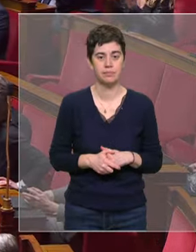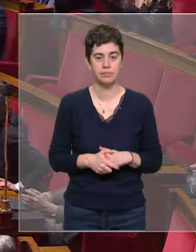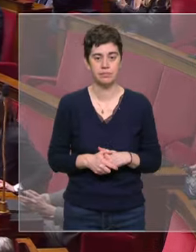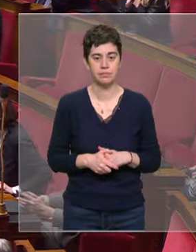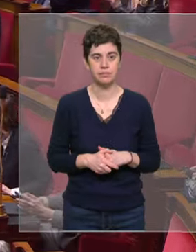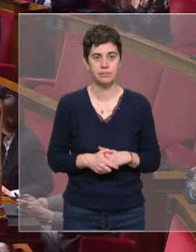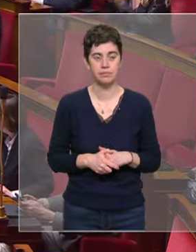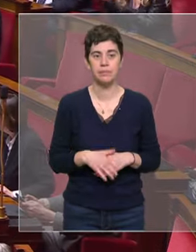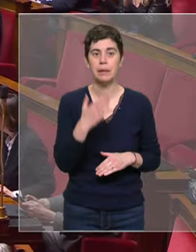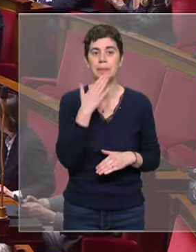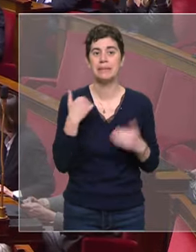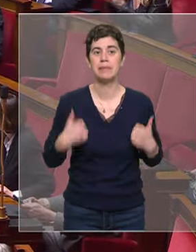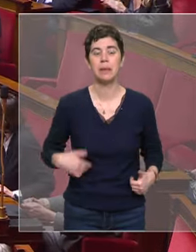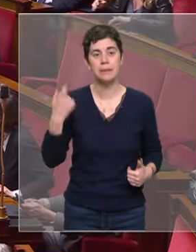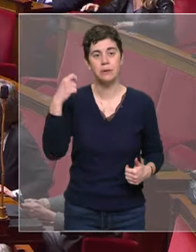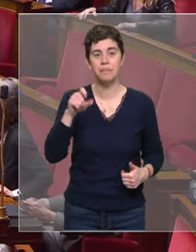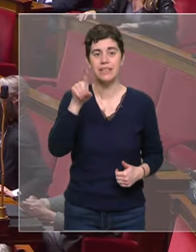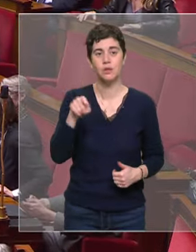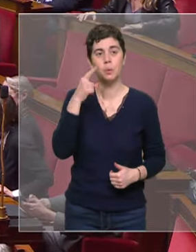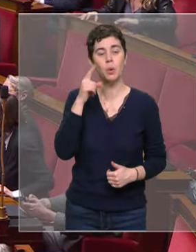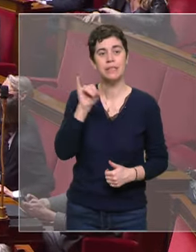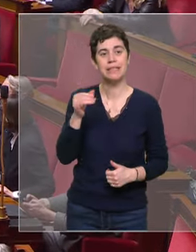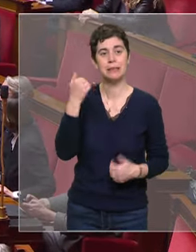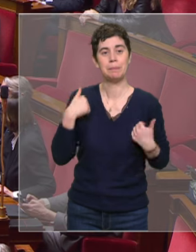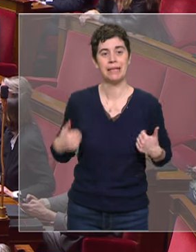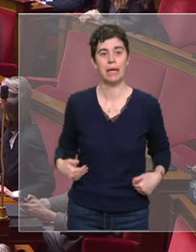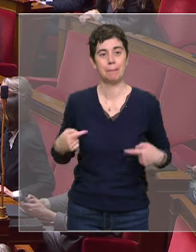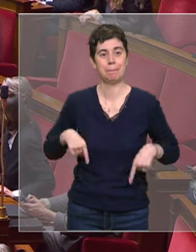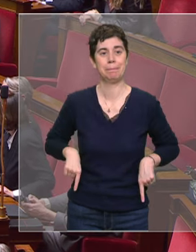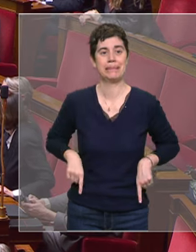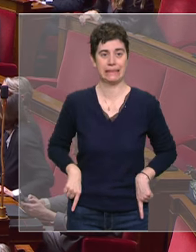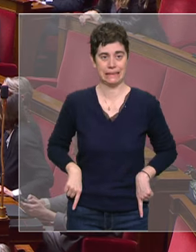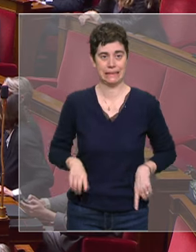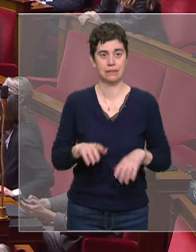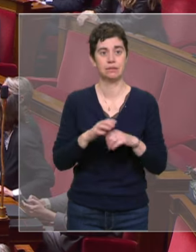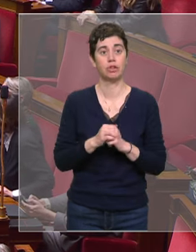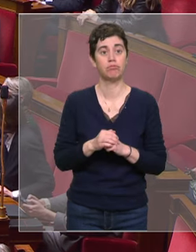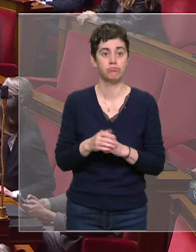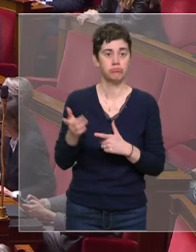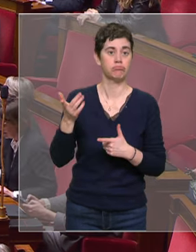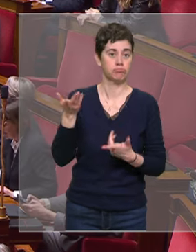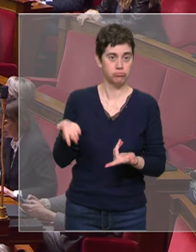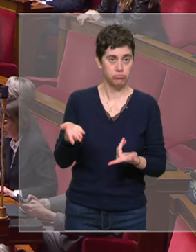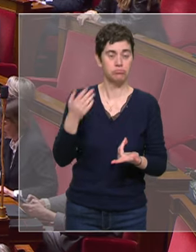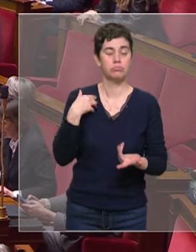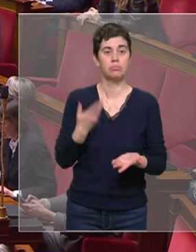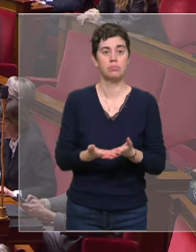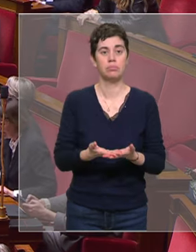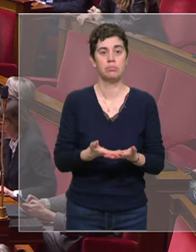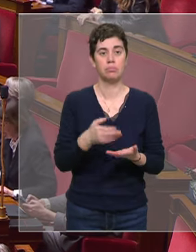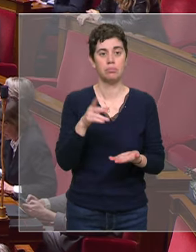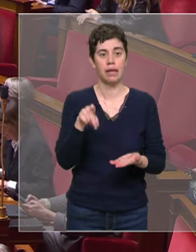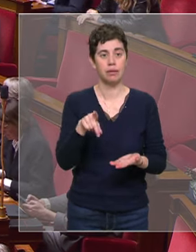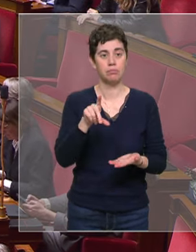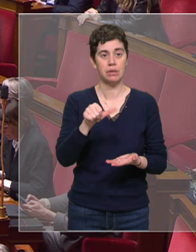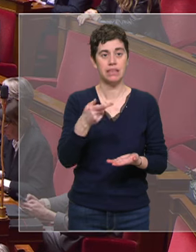Merci Madame la Présidente. Ma question s'adresse à Madame la Ministre Agnès Pannier-Runacher. La semaine dernière, le président de la République annonce la